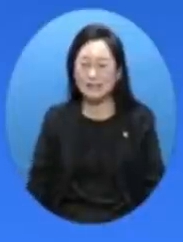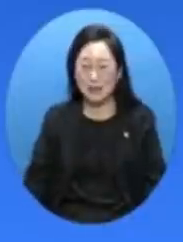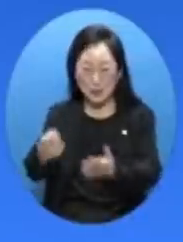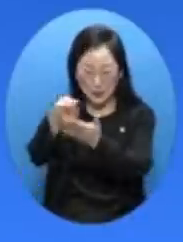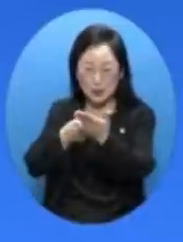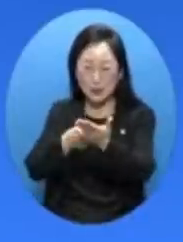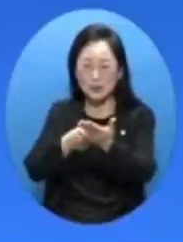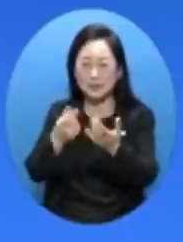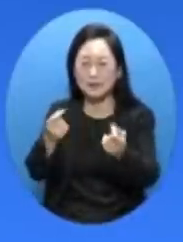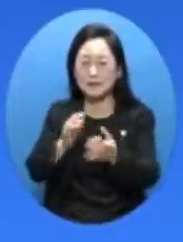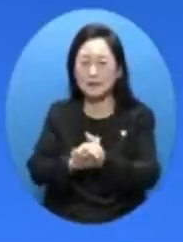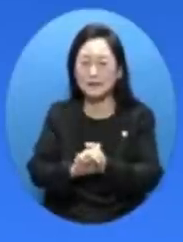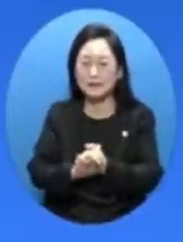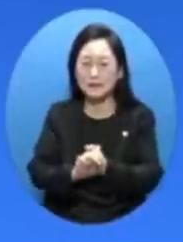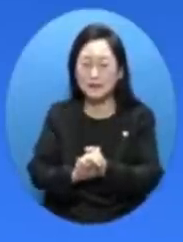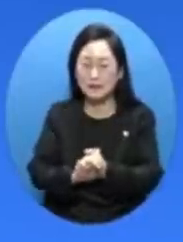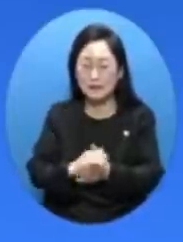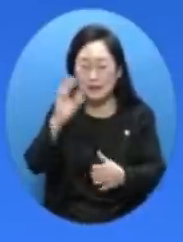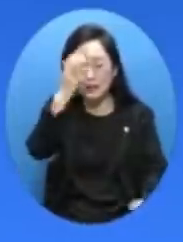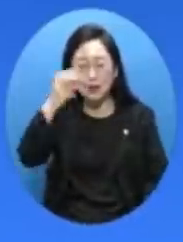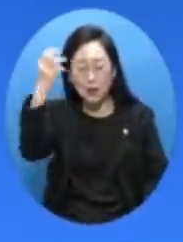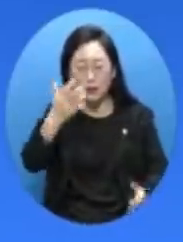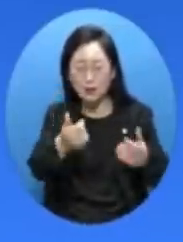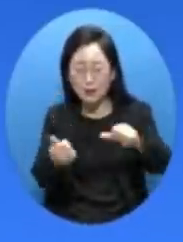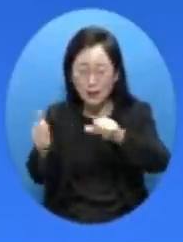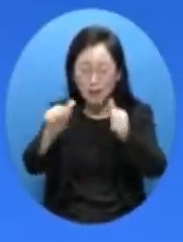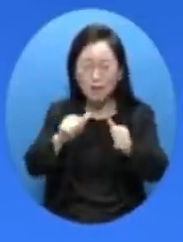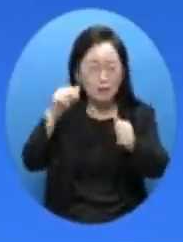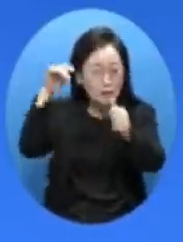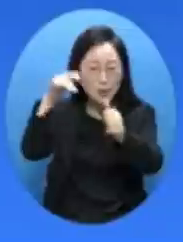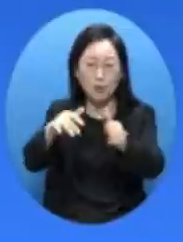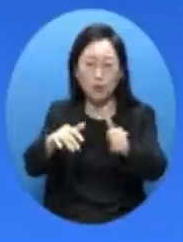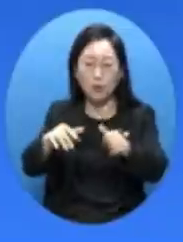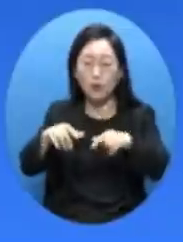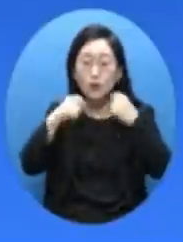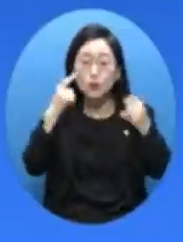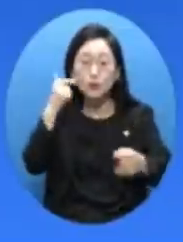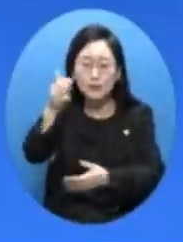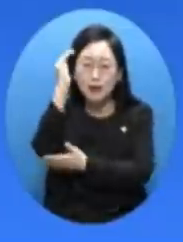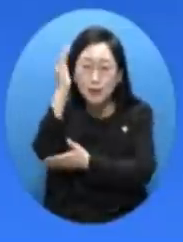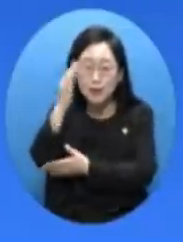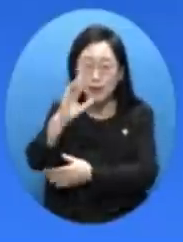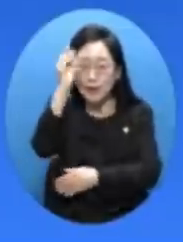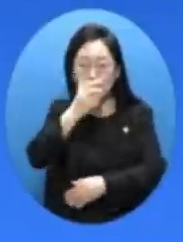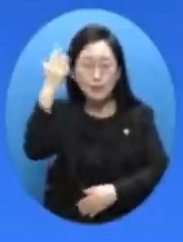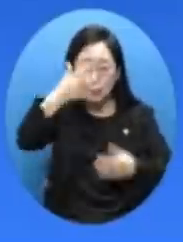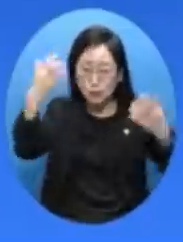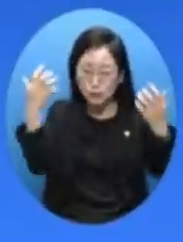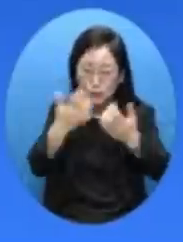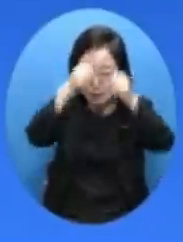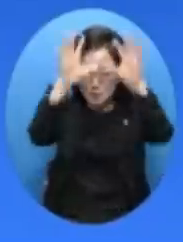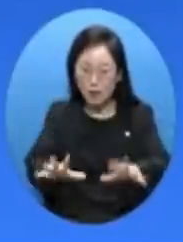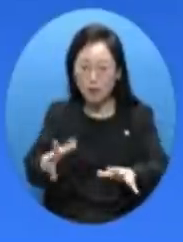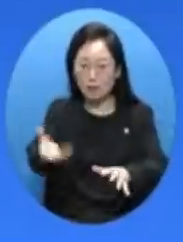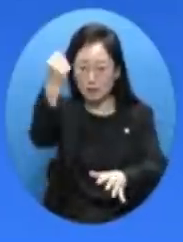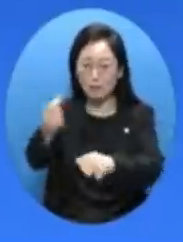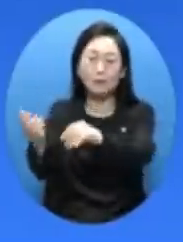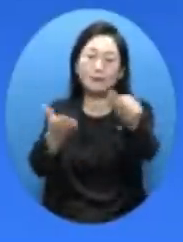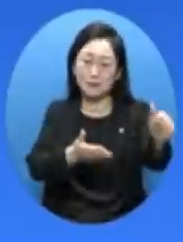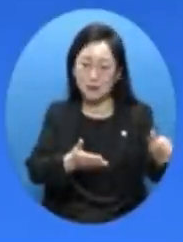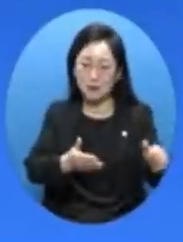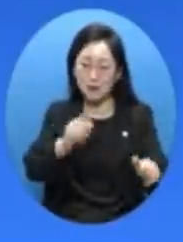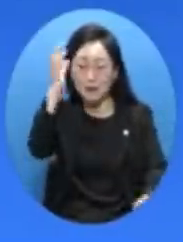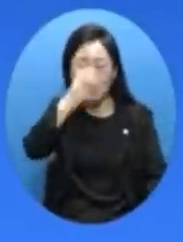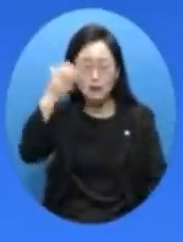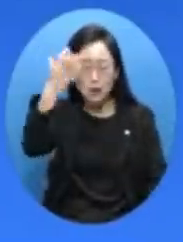성령의 세례를 사모하기 시작했습니다. 조 목사님께서 늘 예배 시간마다 성령으로 세례 받으시기 바랍니다.